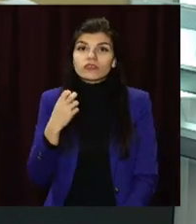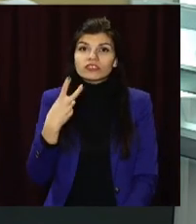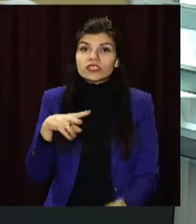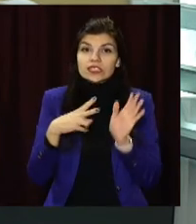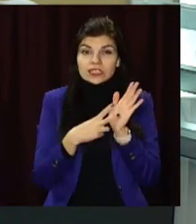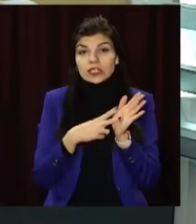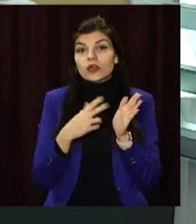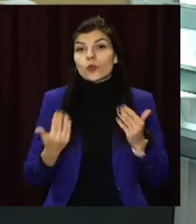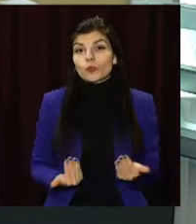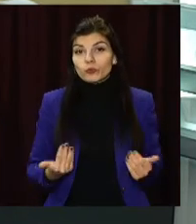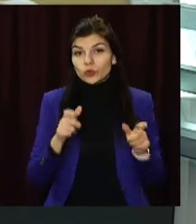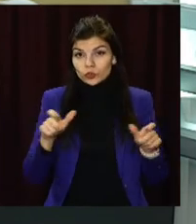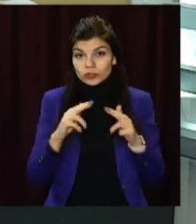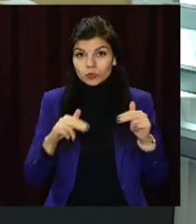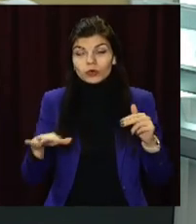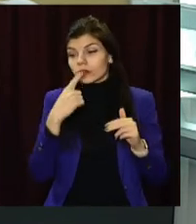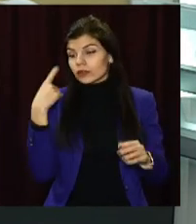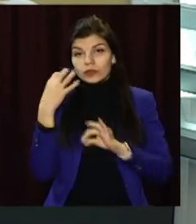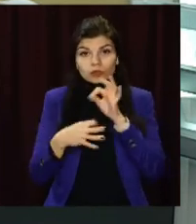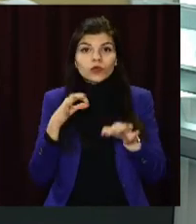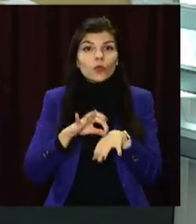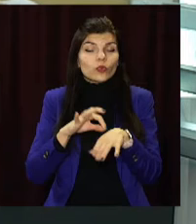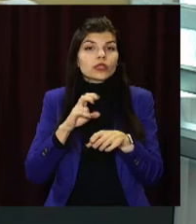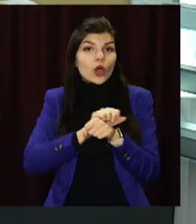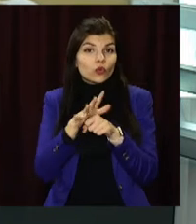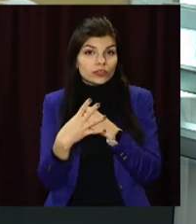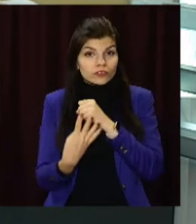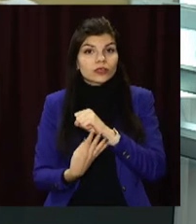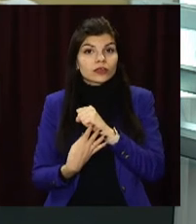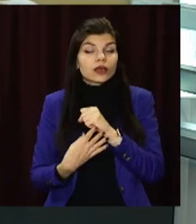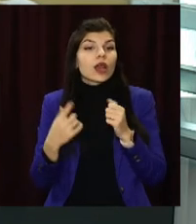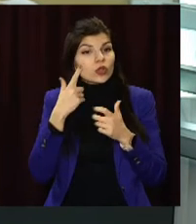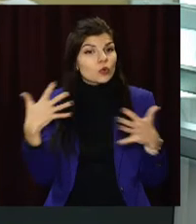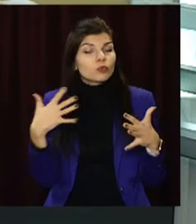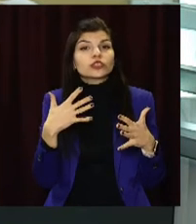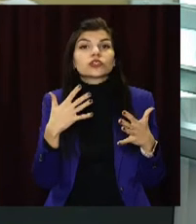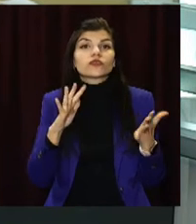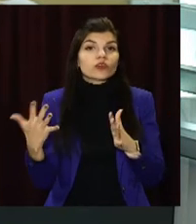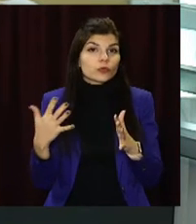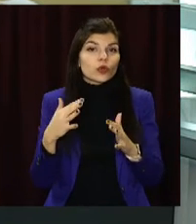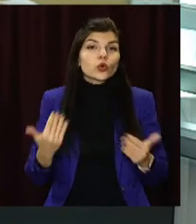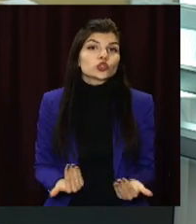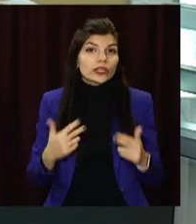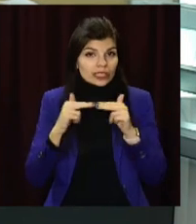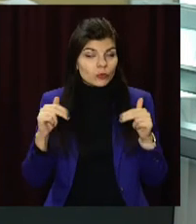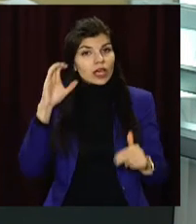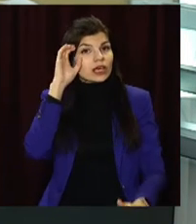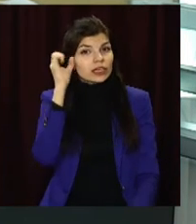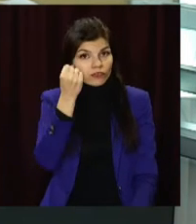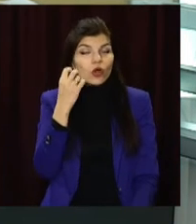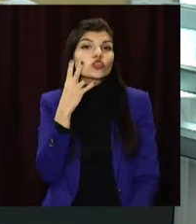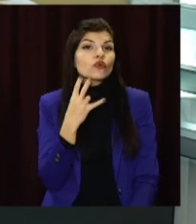. 227 мешканців Дніпропетровщини за минулу добу захворіли на COVID-19. Найбільше випадків зафіксовано у жителів Дніпра, Кривого